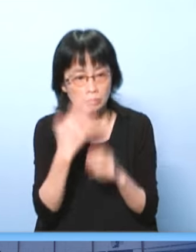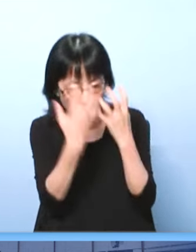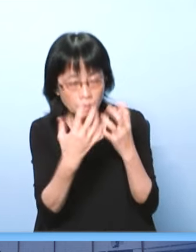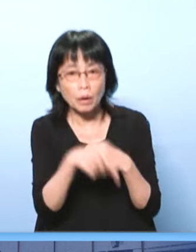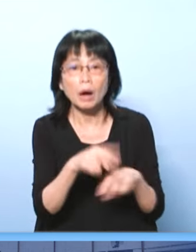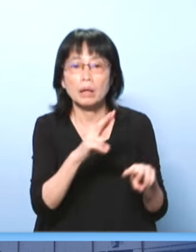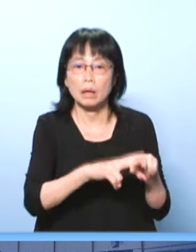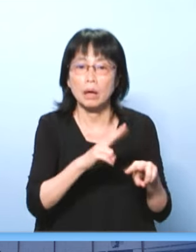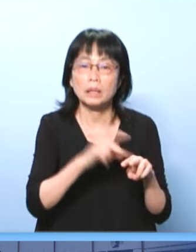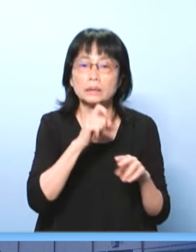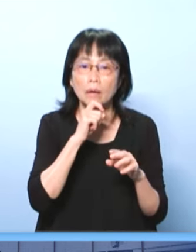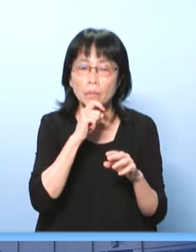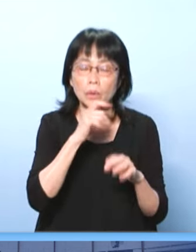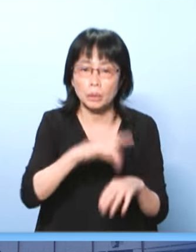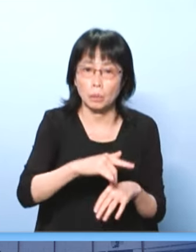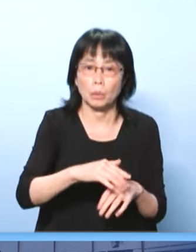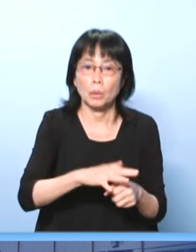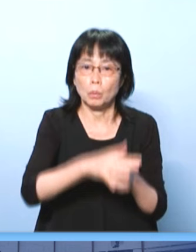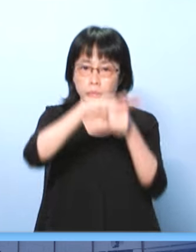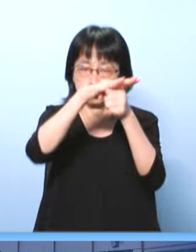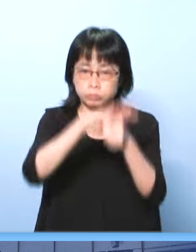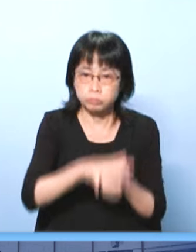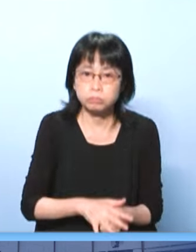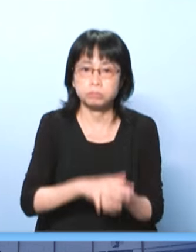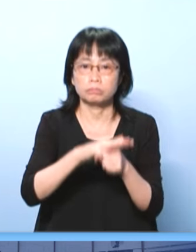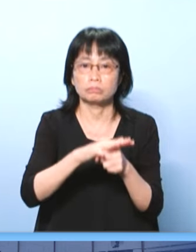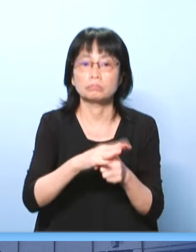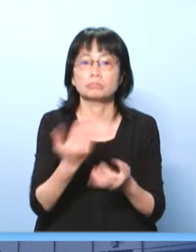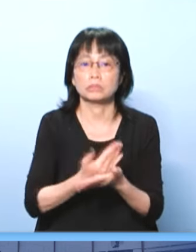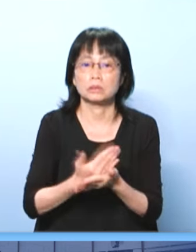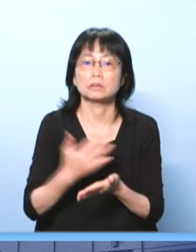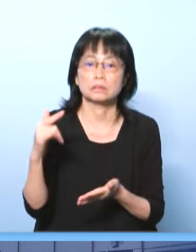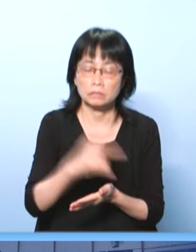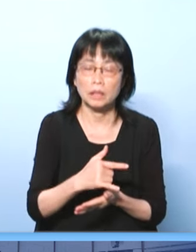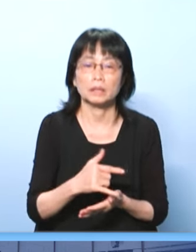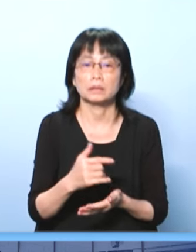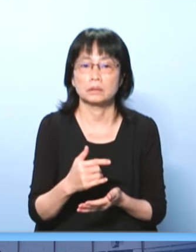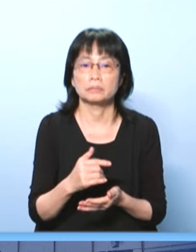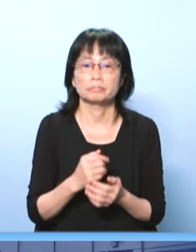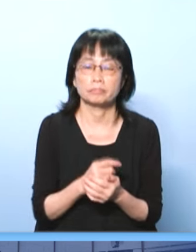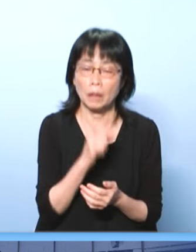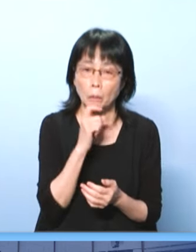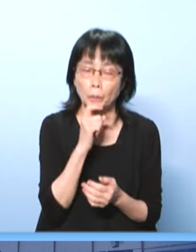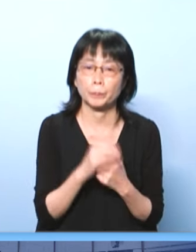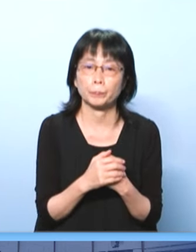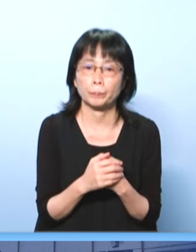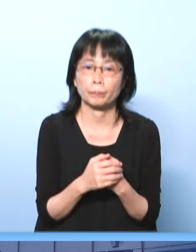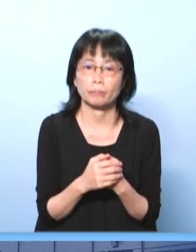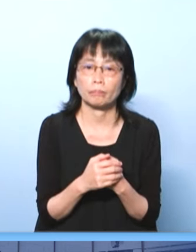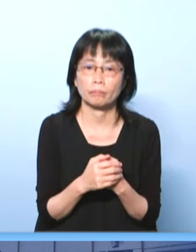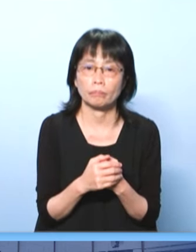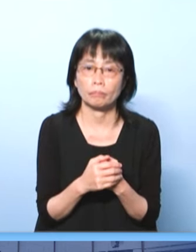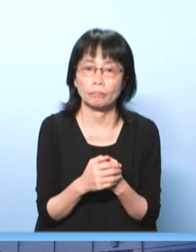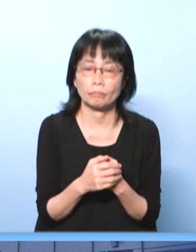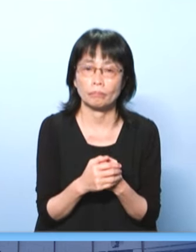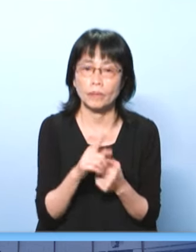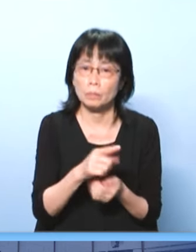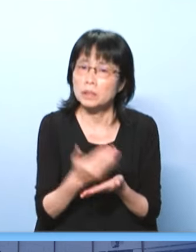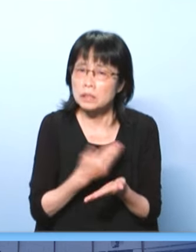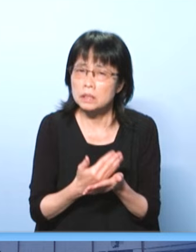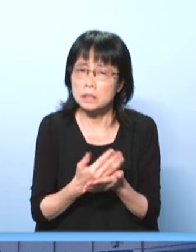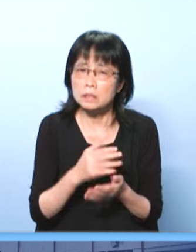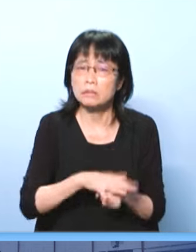直起降技術嘅飛行器作空中的士嘅試飛活動，而喺呢啲試飛活動咧，我哋民航處